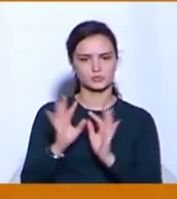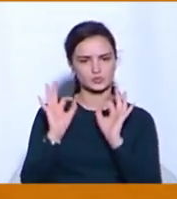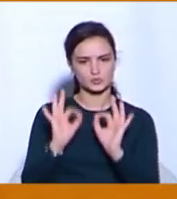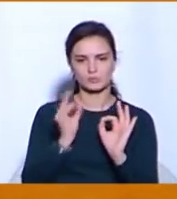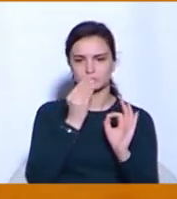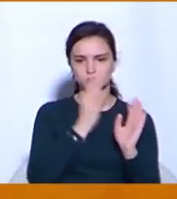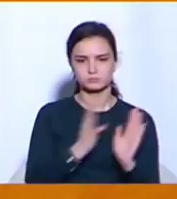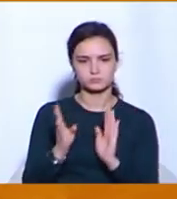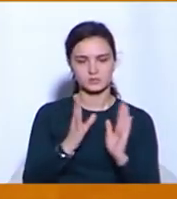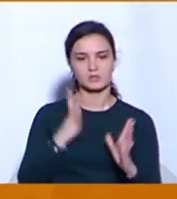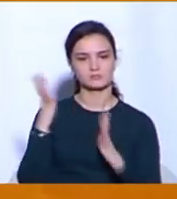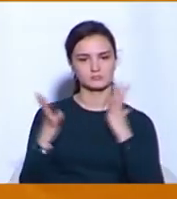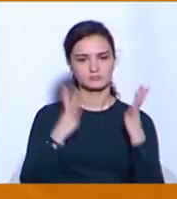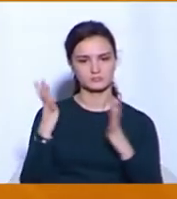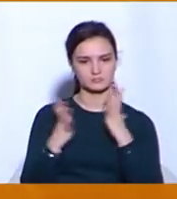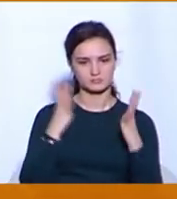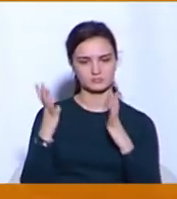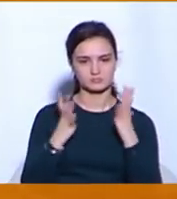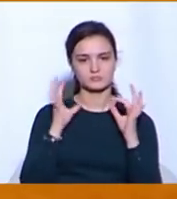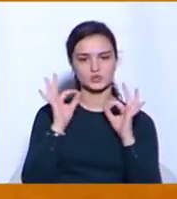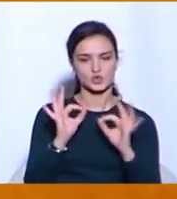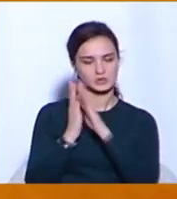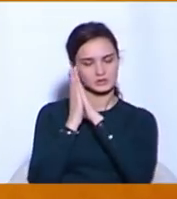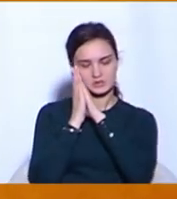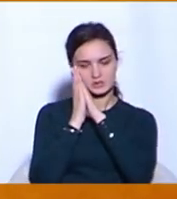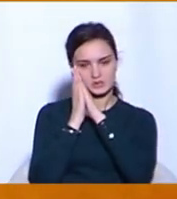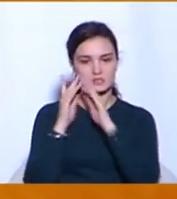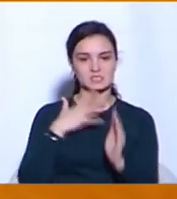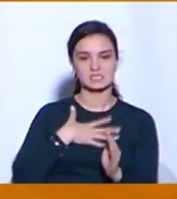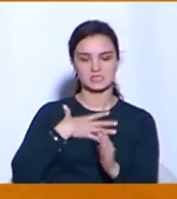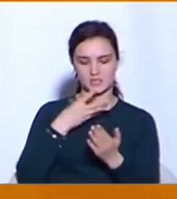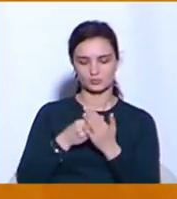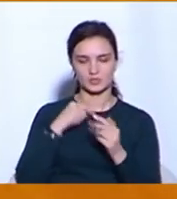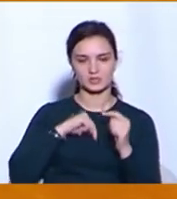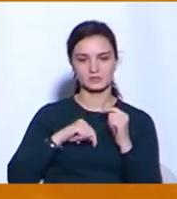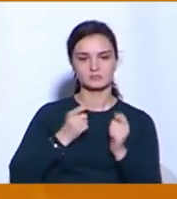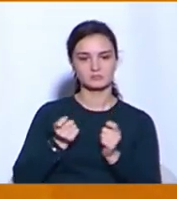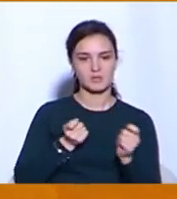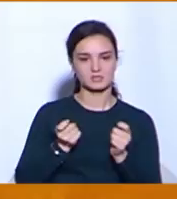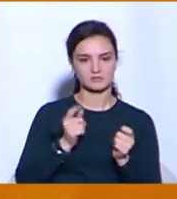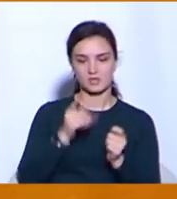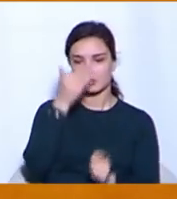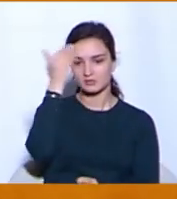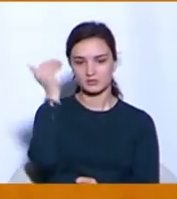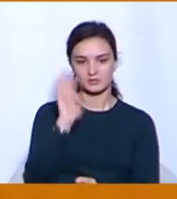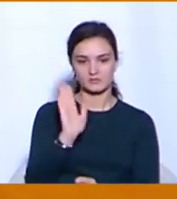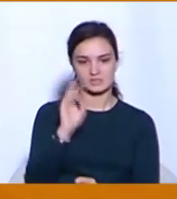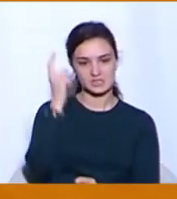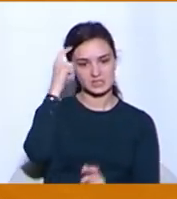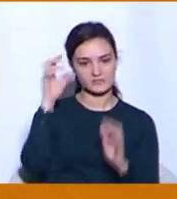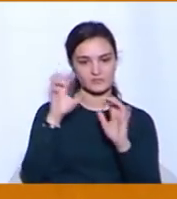კვება, ფიზიკური აქტივობა, ადეკვატური ძილი, სტრესის მართვა. არ დაგავიწყდეთ.